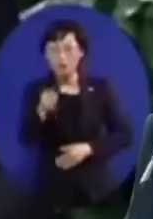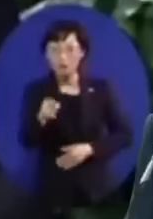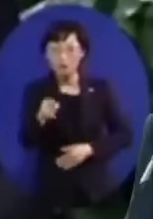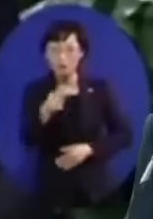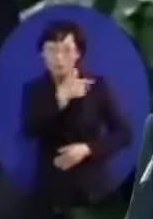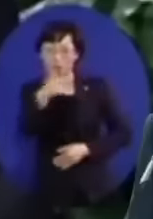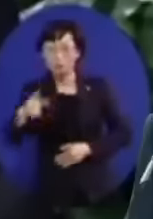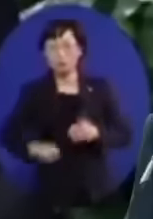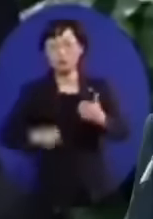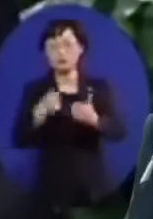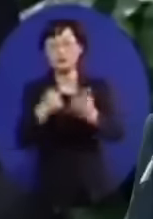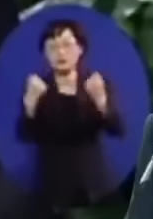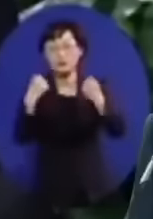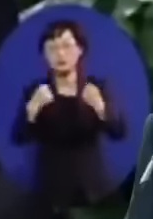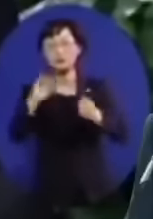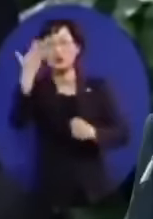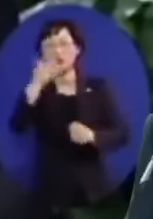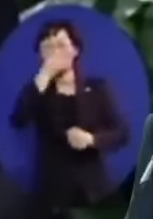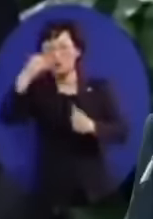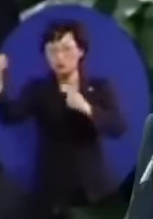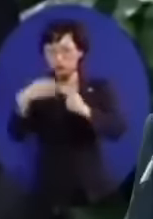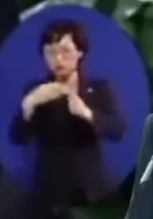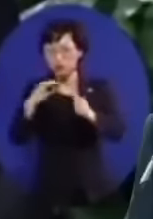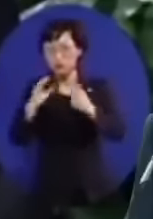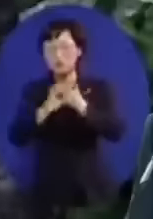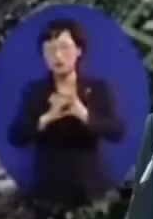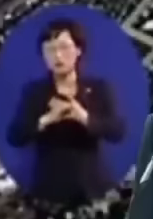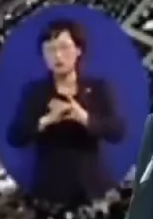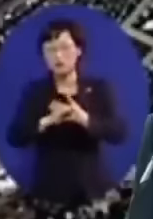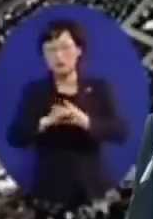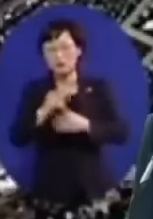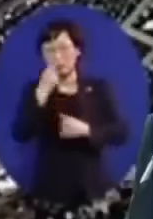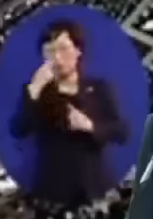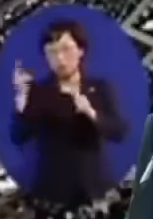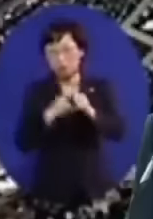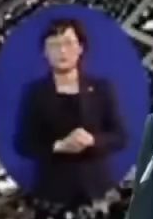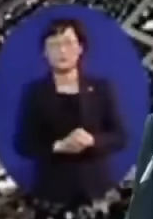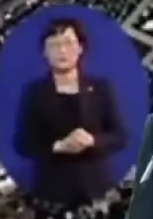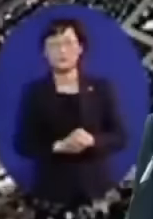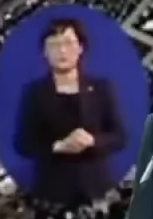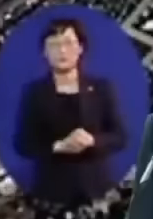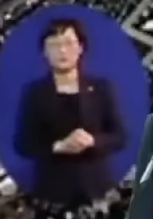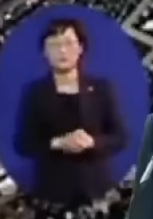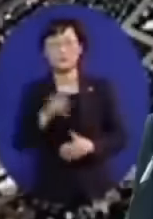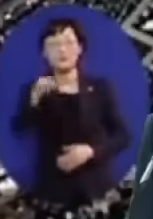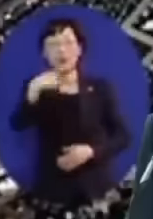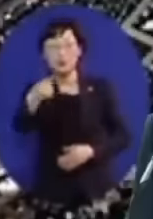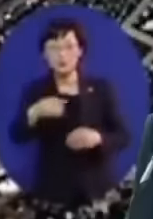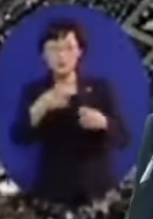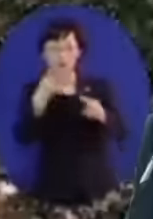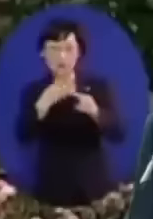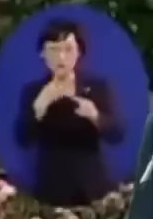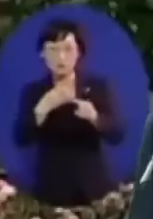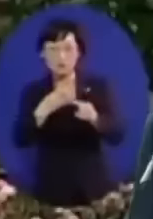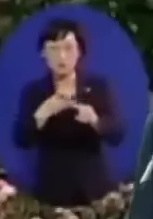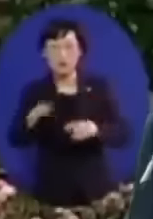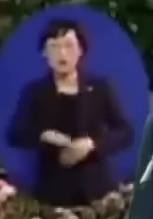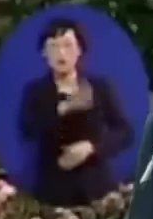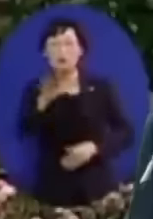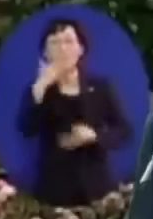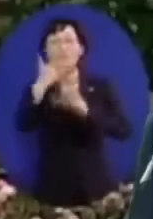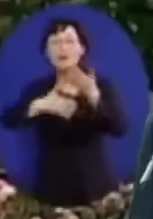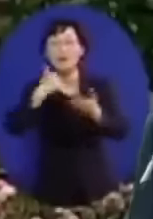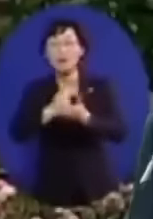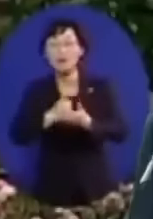용기와 힘이 되고 무시당하는 것은 굉장한 모욕감을 느끼게 되는 것입니다. 그 다음에 넷째로 우리가 하나님께 복받기